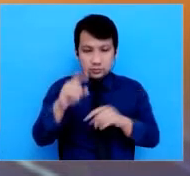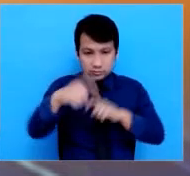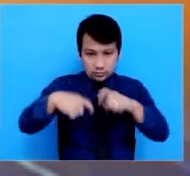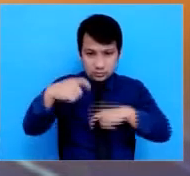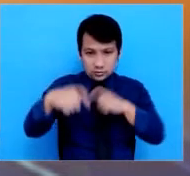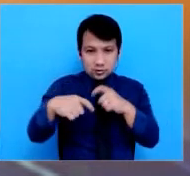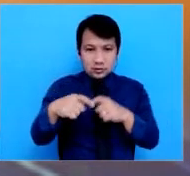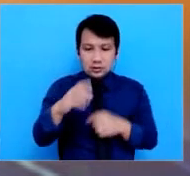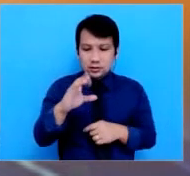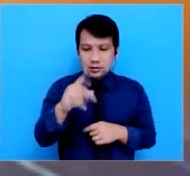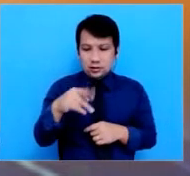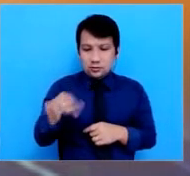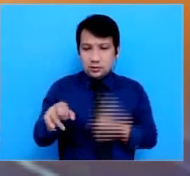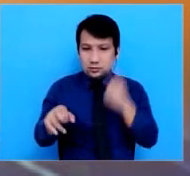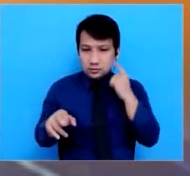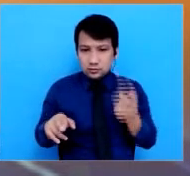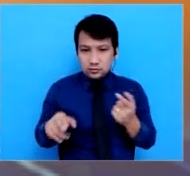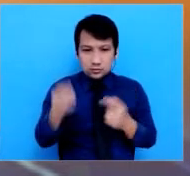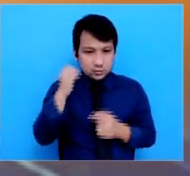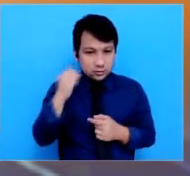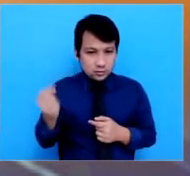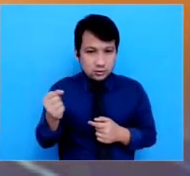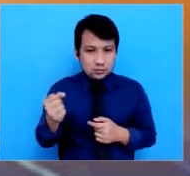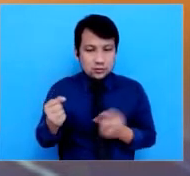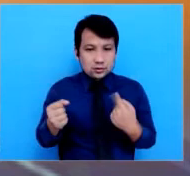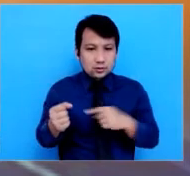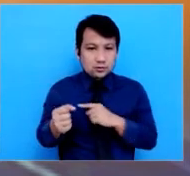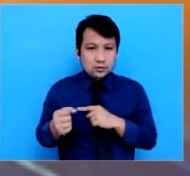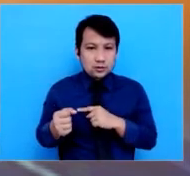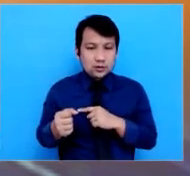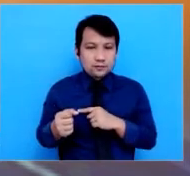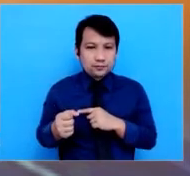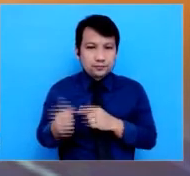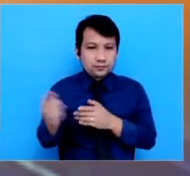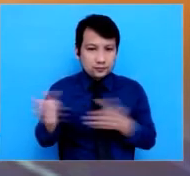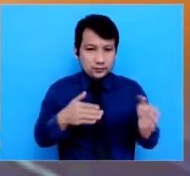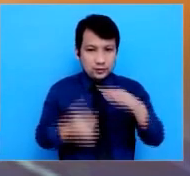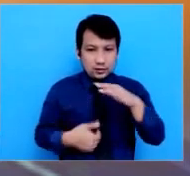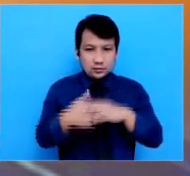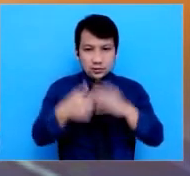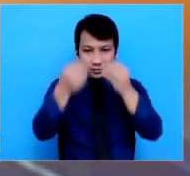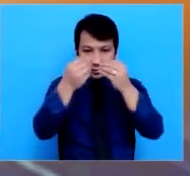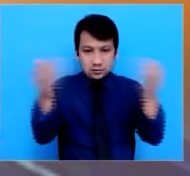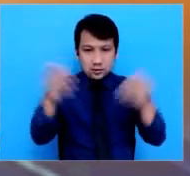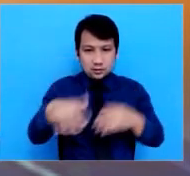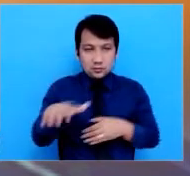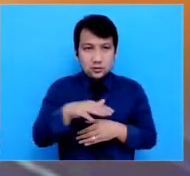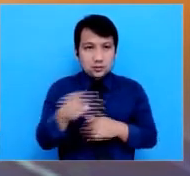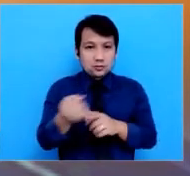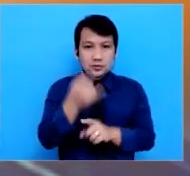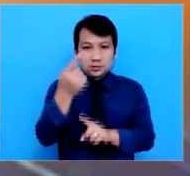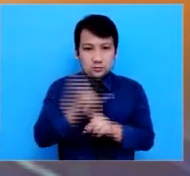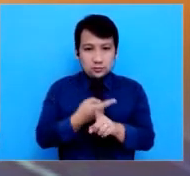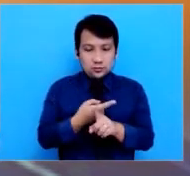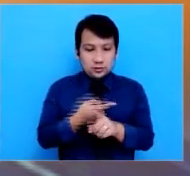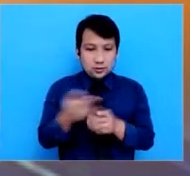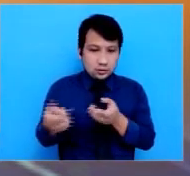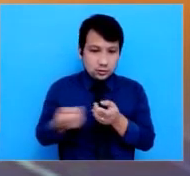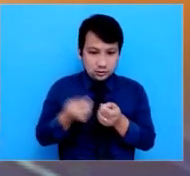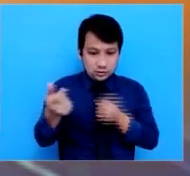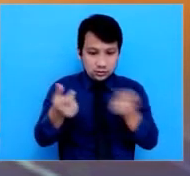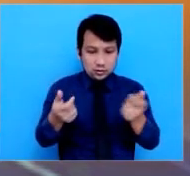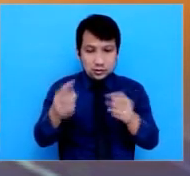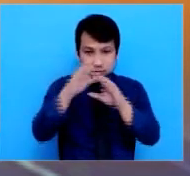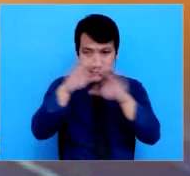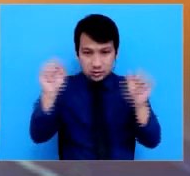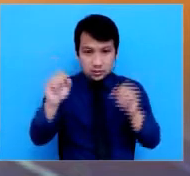copper, gold, silver at complex ores. Inilabas ang utos na ito ilang buwan matapos alisin din ni Pangulong Duterte noong